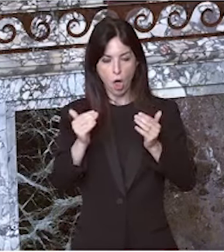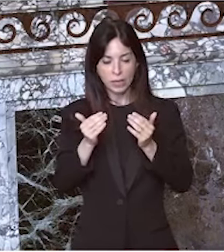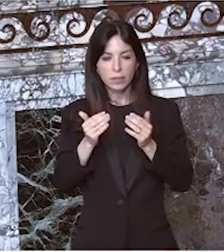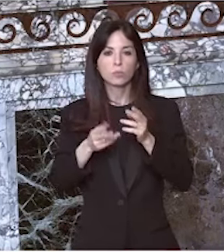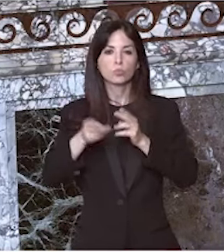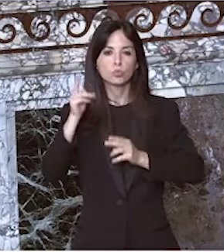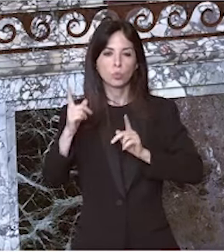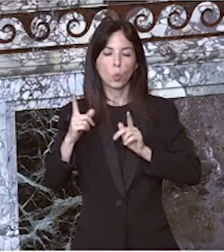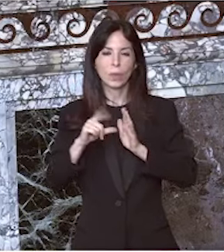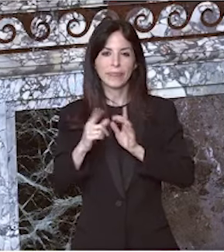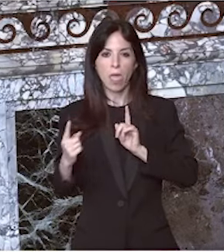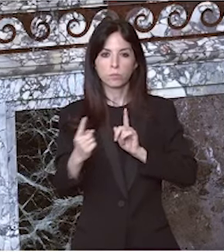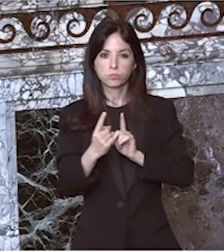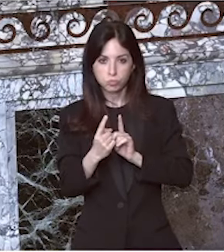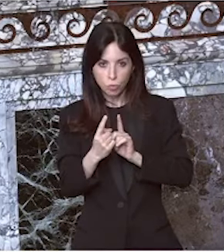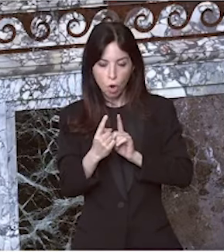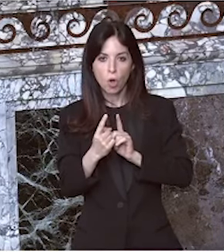breve termine. Comporta